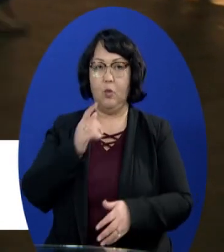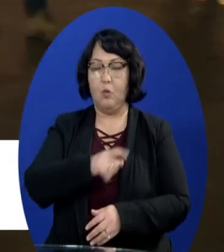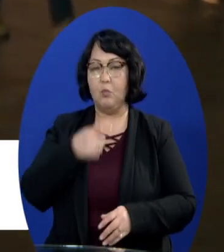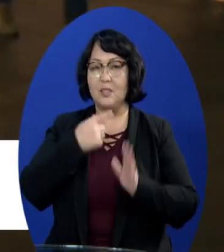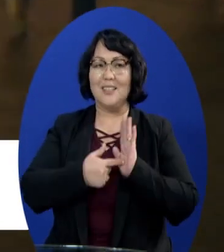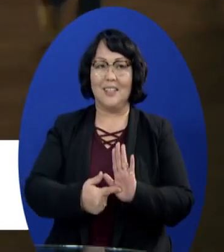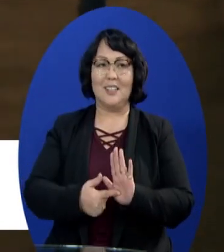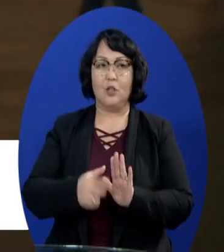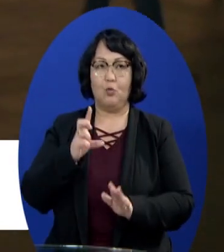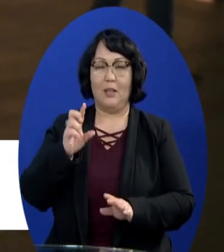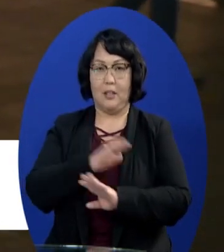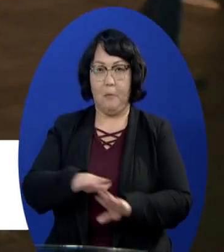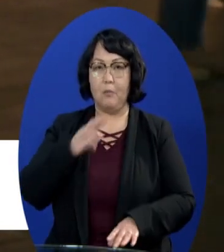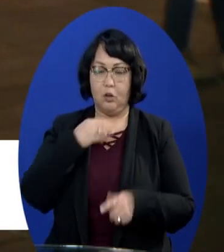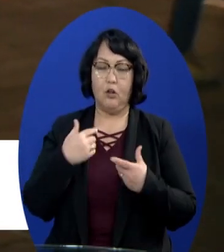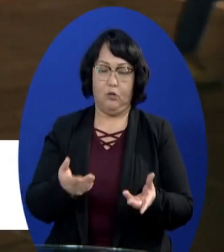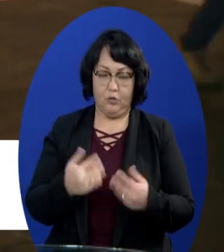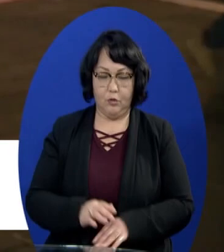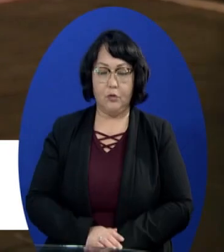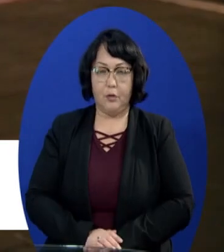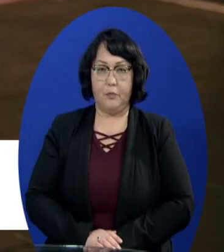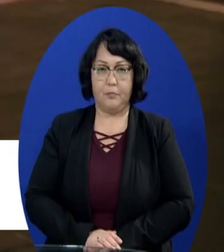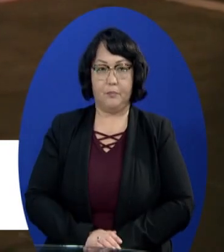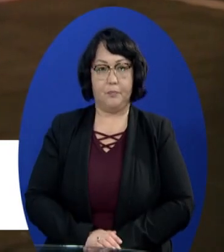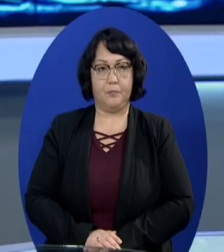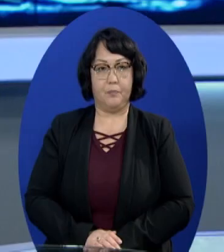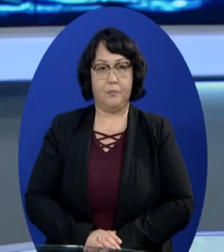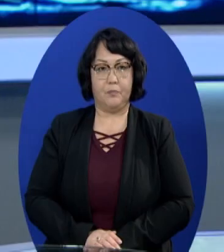бид талбай дээрээс мэдээллийг дамжууллаа.